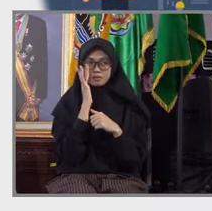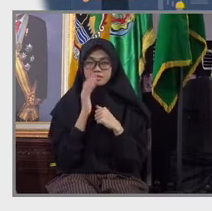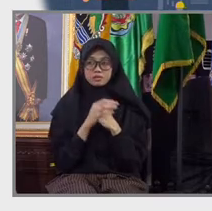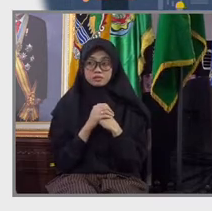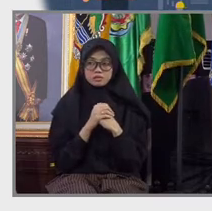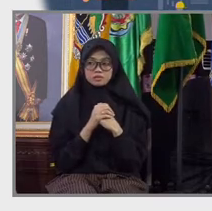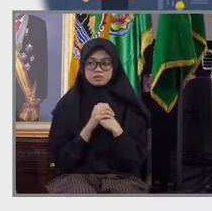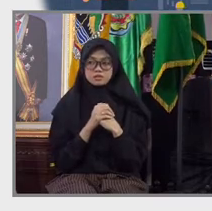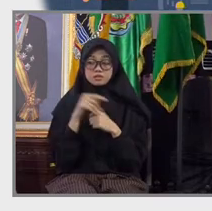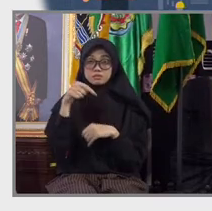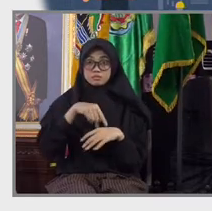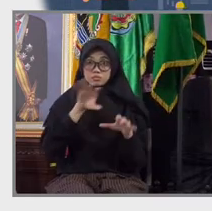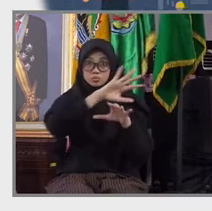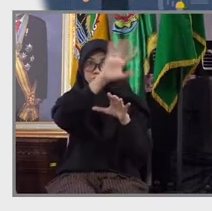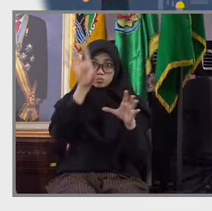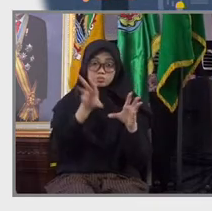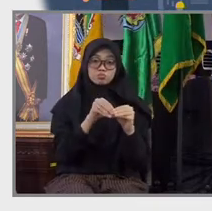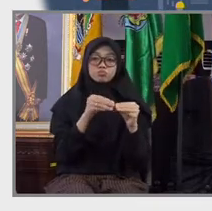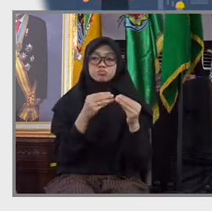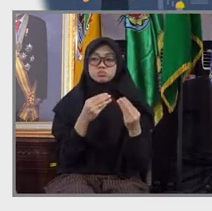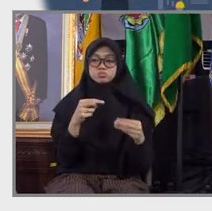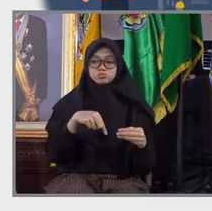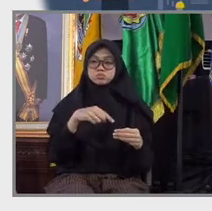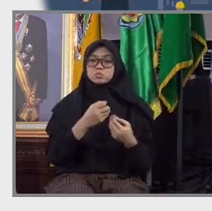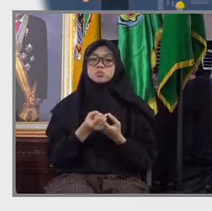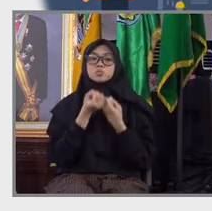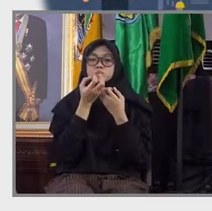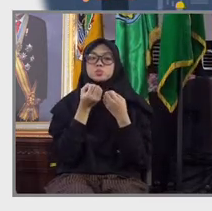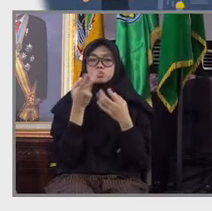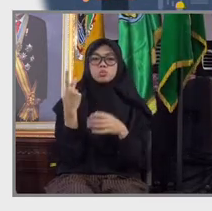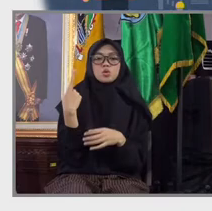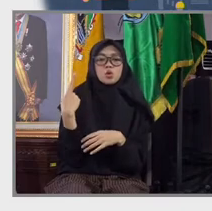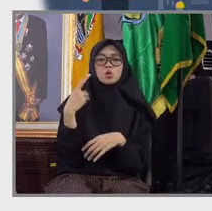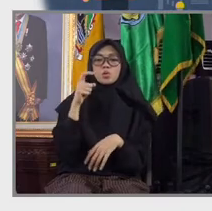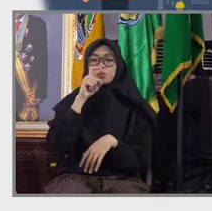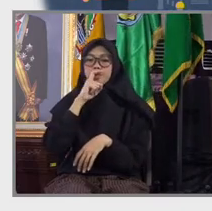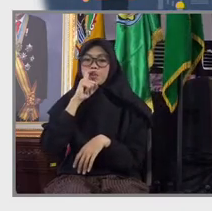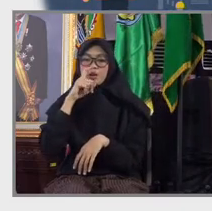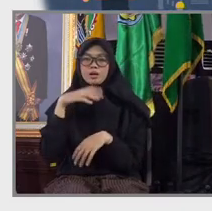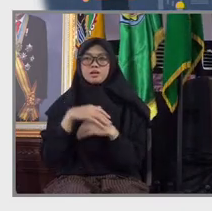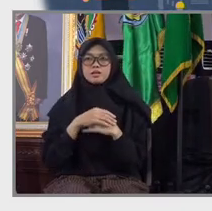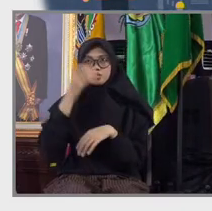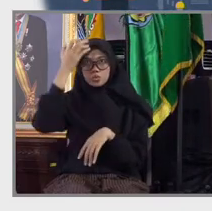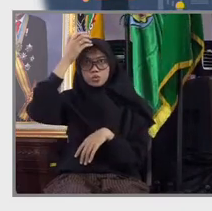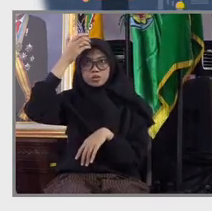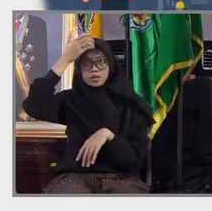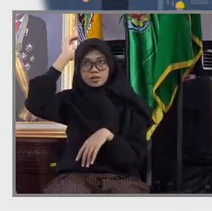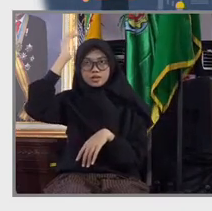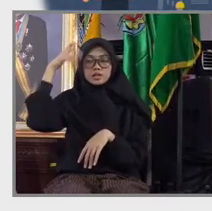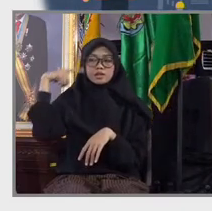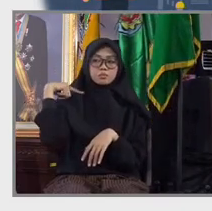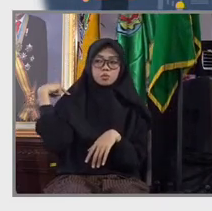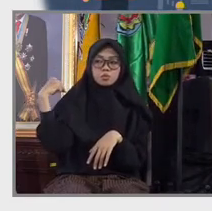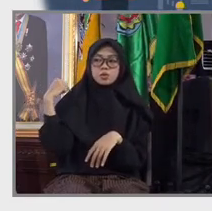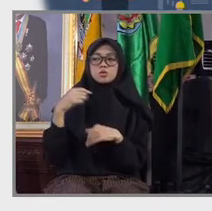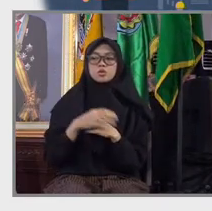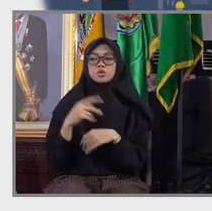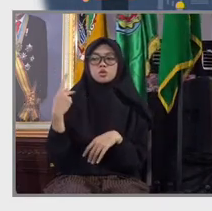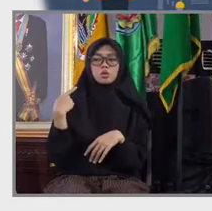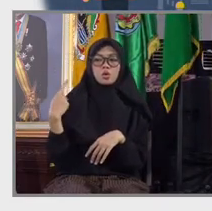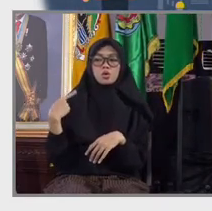itu semuanya tentunya pada kesempatan ini kami akan mohon kepada Pak Gubernur beberapa hal yang akan